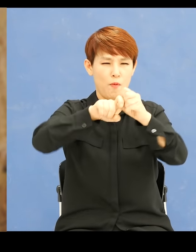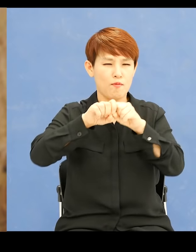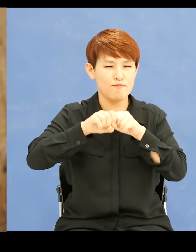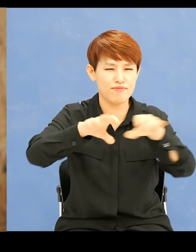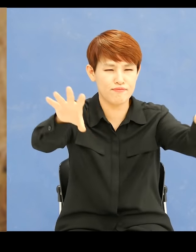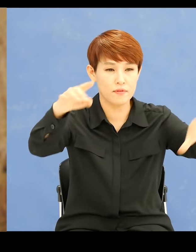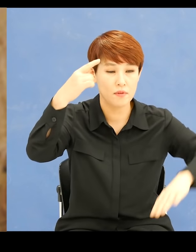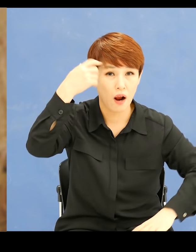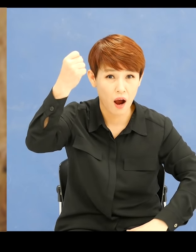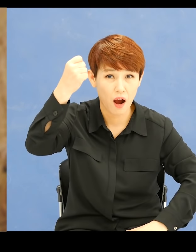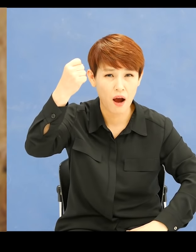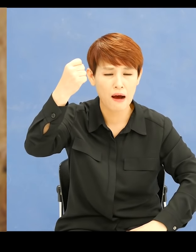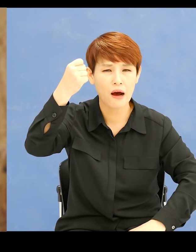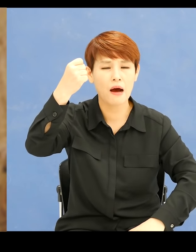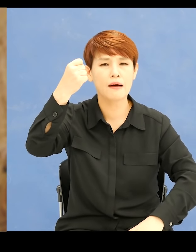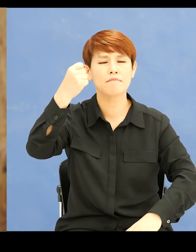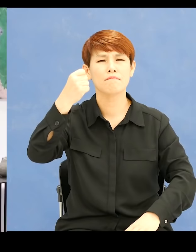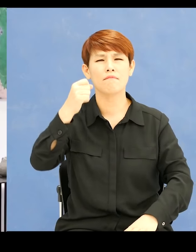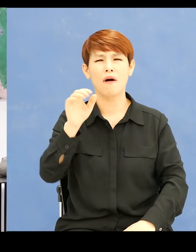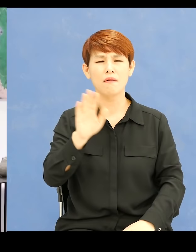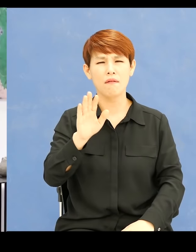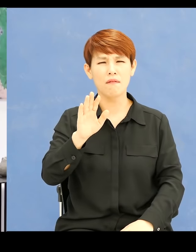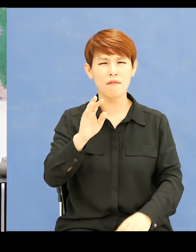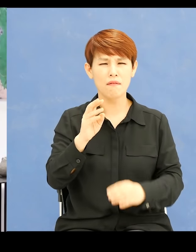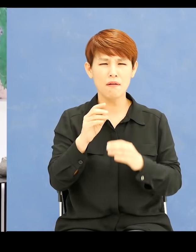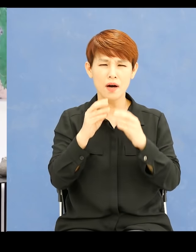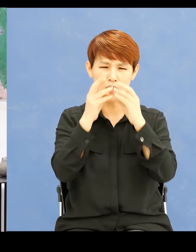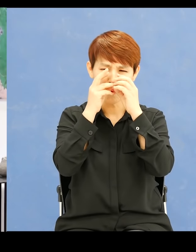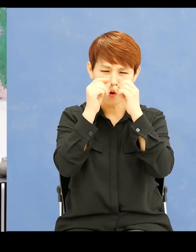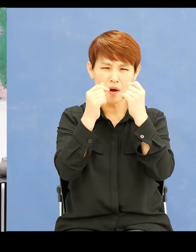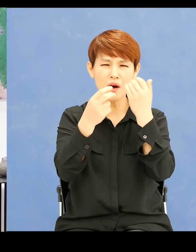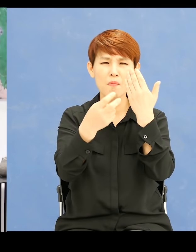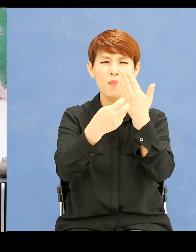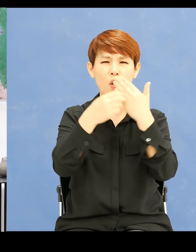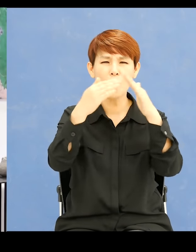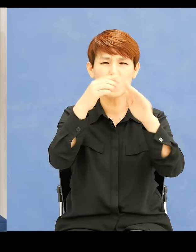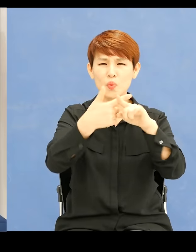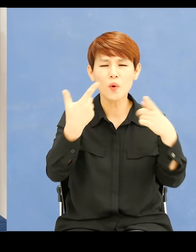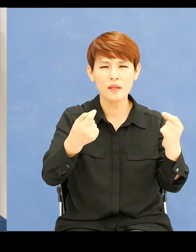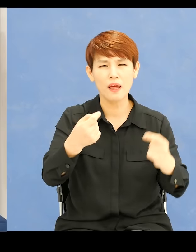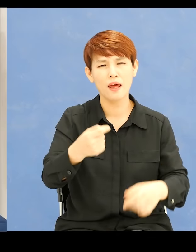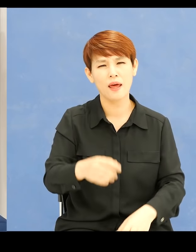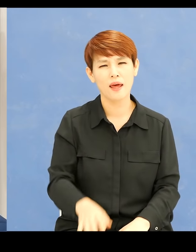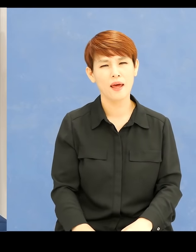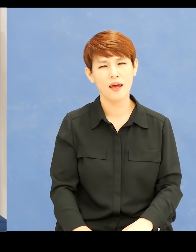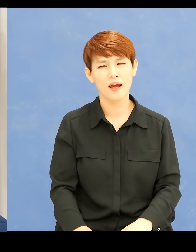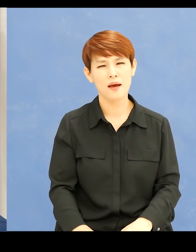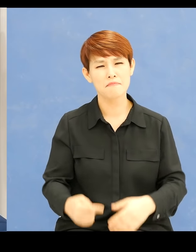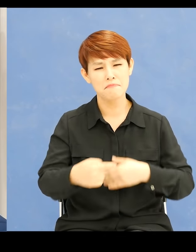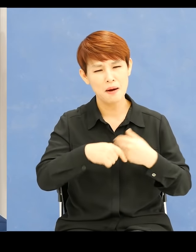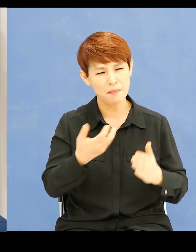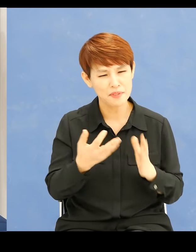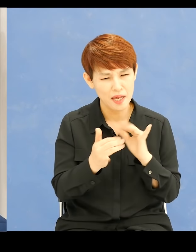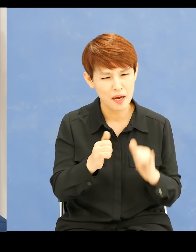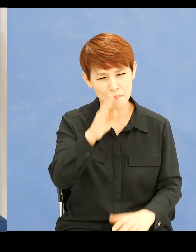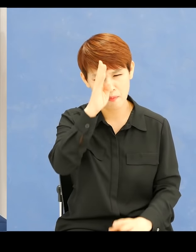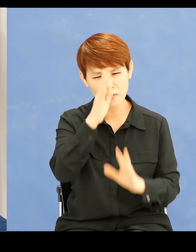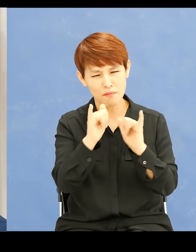알았는데 종합병원이구나. 종합병원. 그럼요. 아픈 분들이더라고요. 그럼요. 이게 너무 저한테는